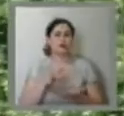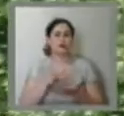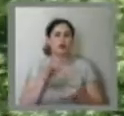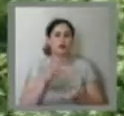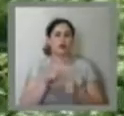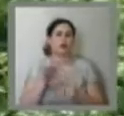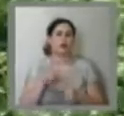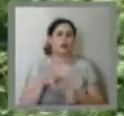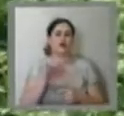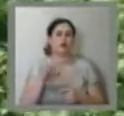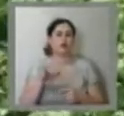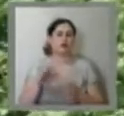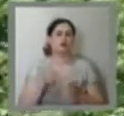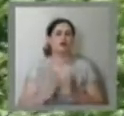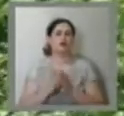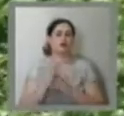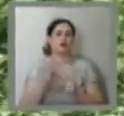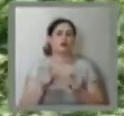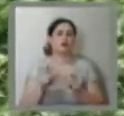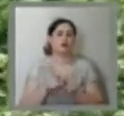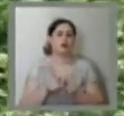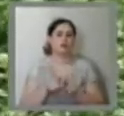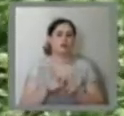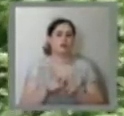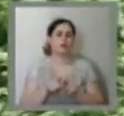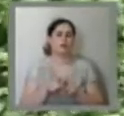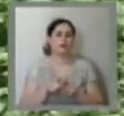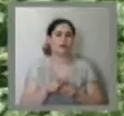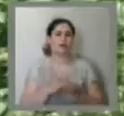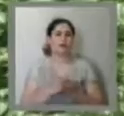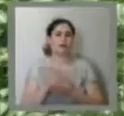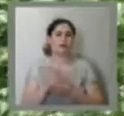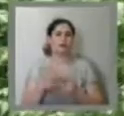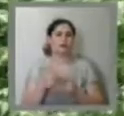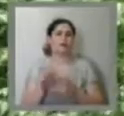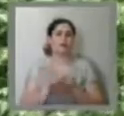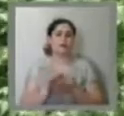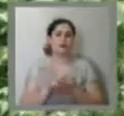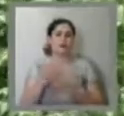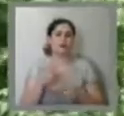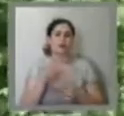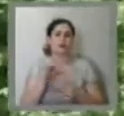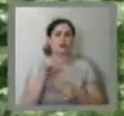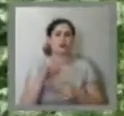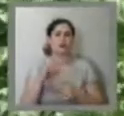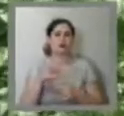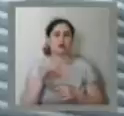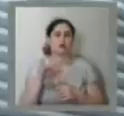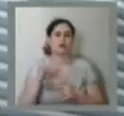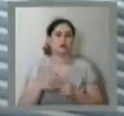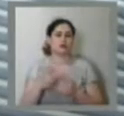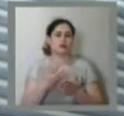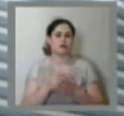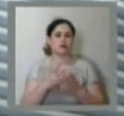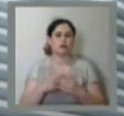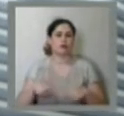вже доростають до таких от висот, так займаються вже дослідницькою діяльністю в МАНовських гуртках.